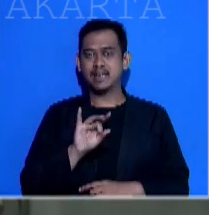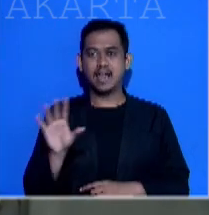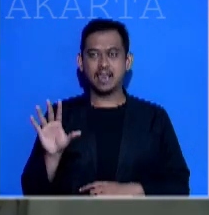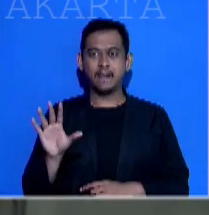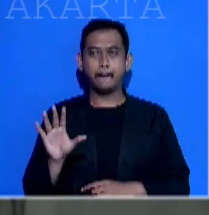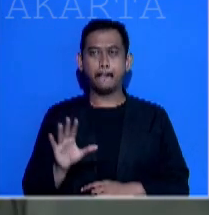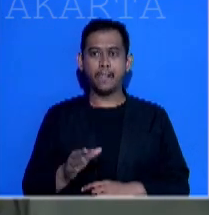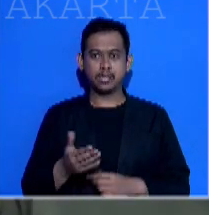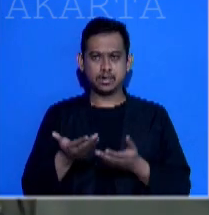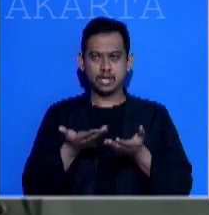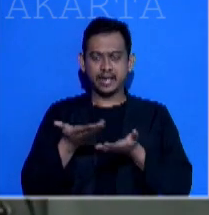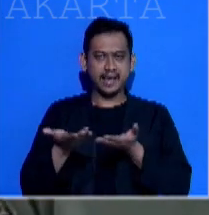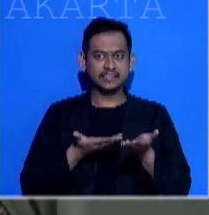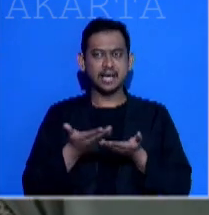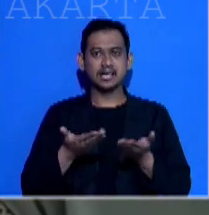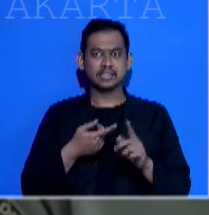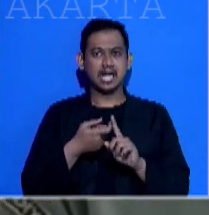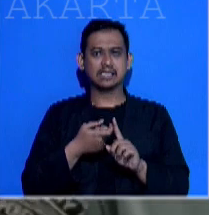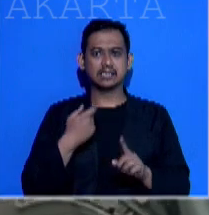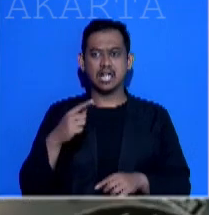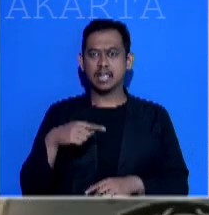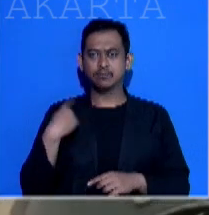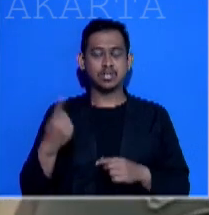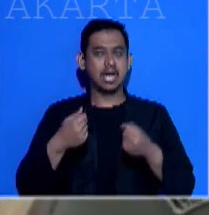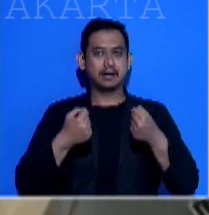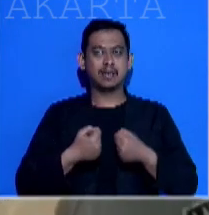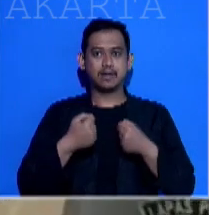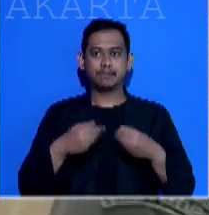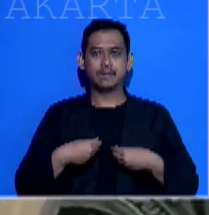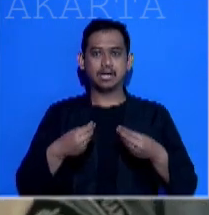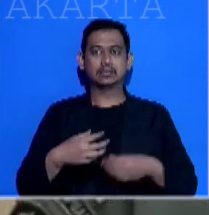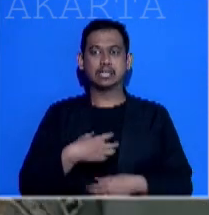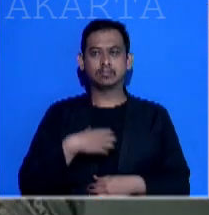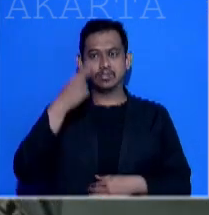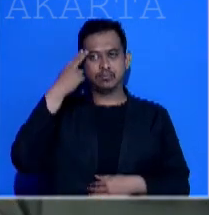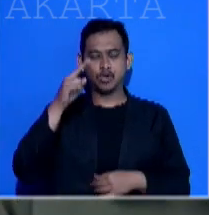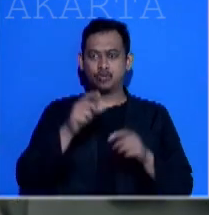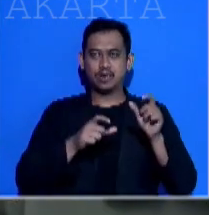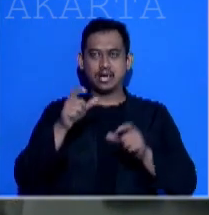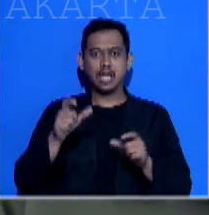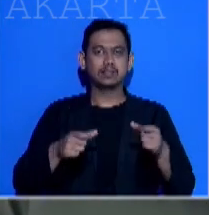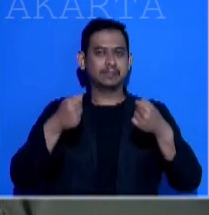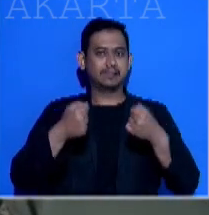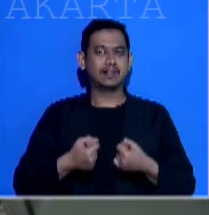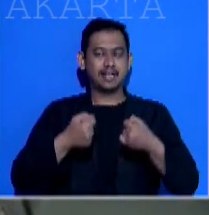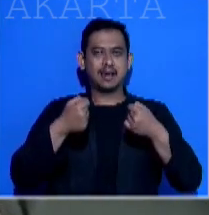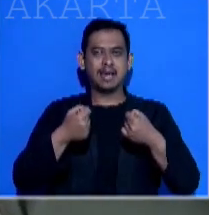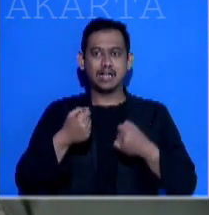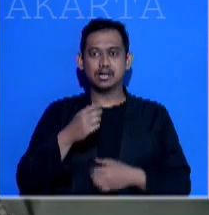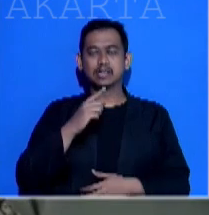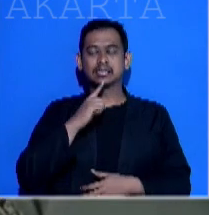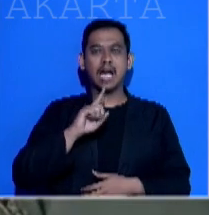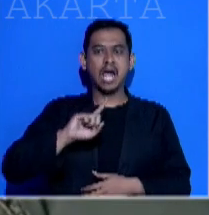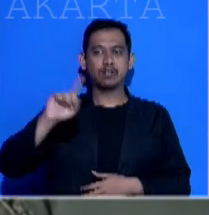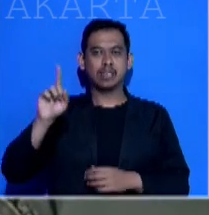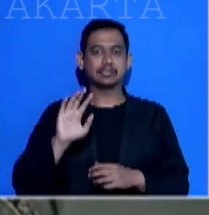layanan dari jajaran masyarakat untuk memberikan hak kepada seluruh warga binaan. Dan ini insya Allah nantinya